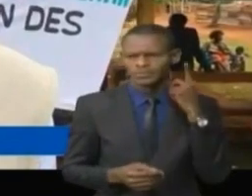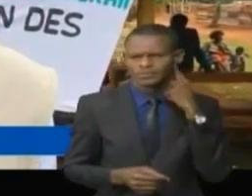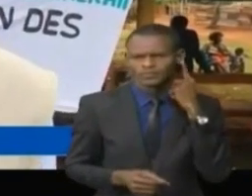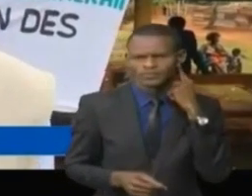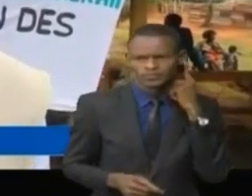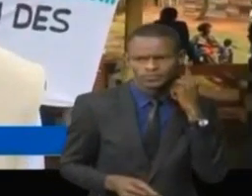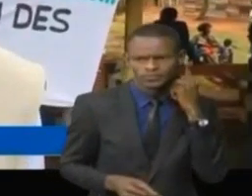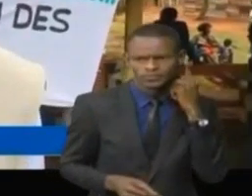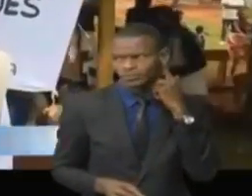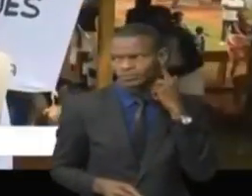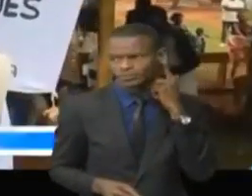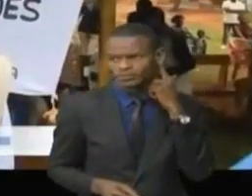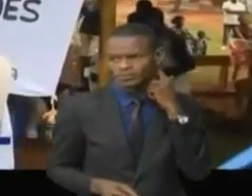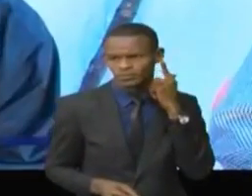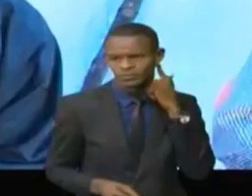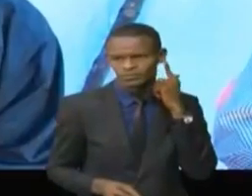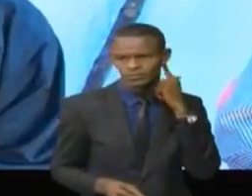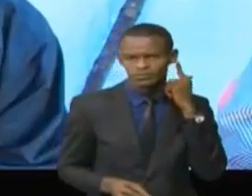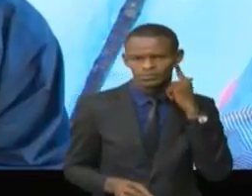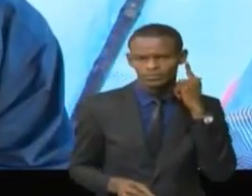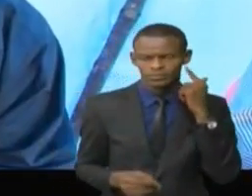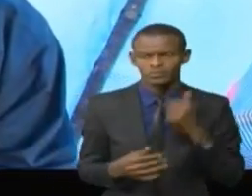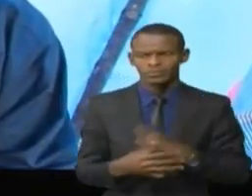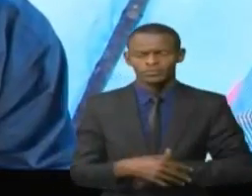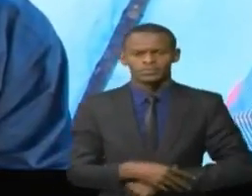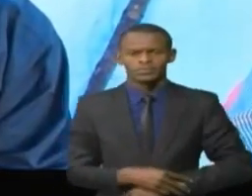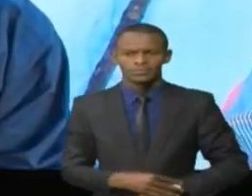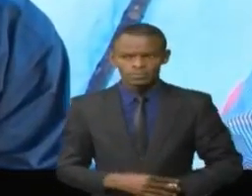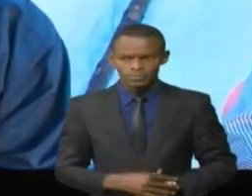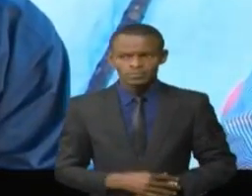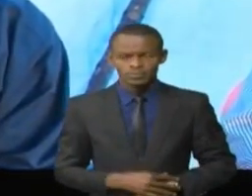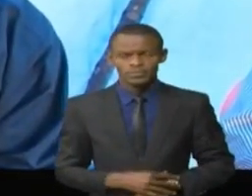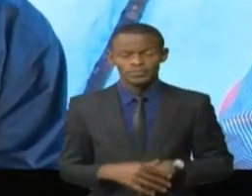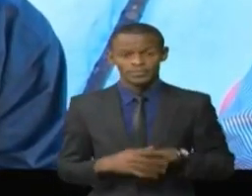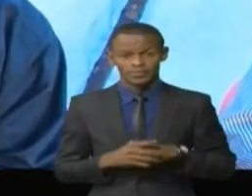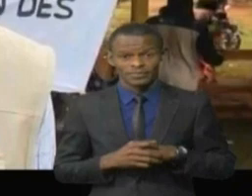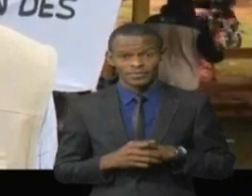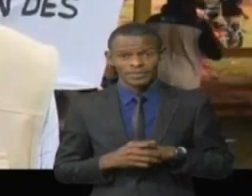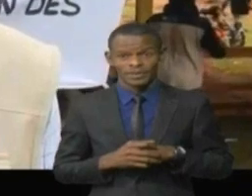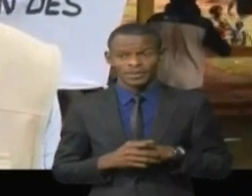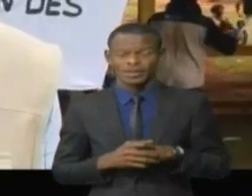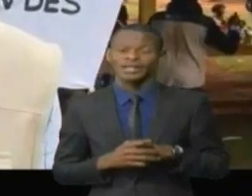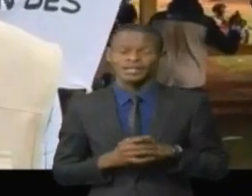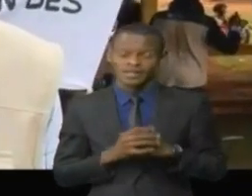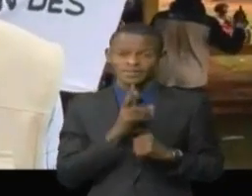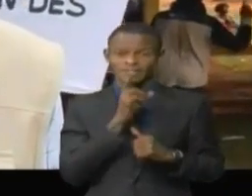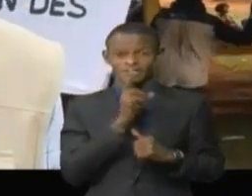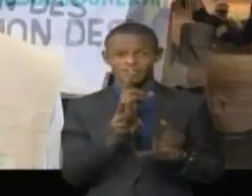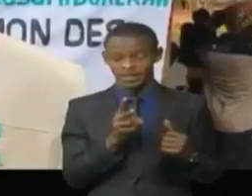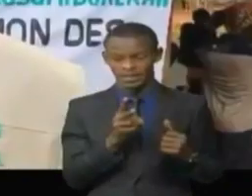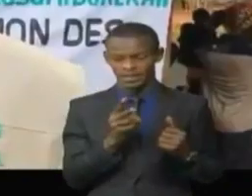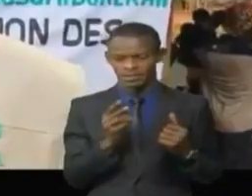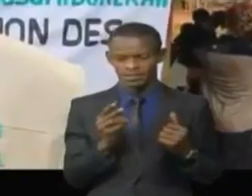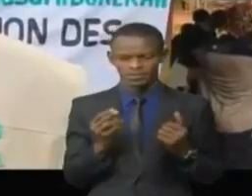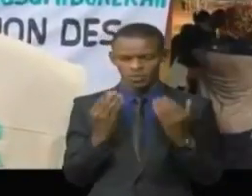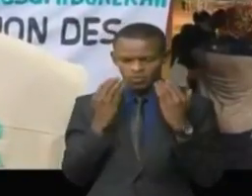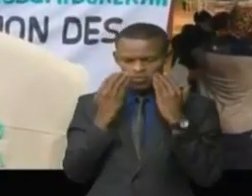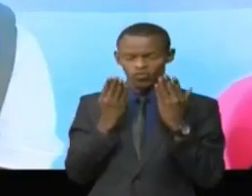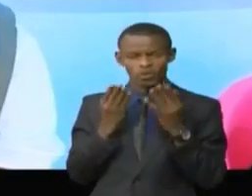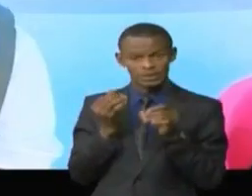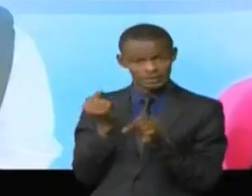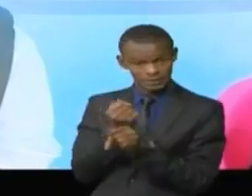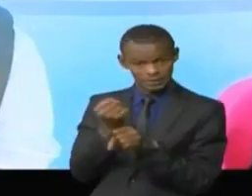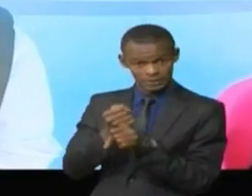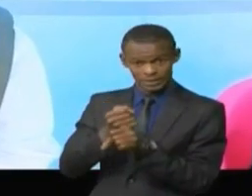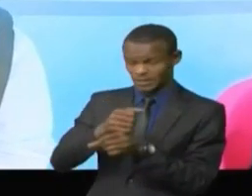projet qui coordonne avec les activités de l'ADRA sur le terrain, notamment l'agriculture. Il y a